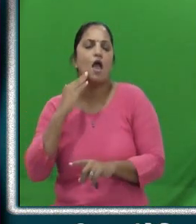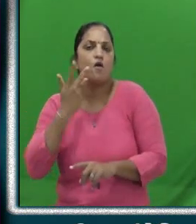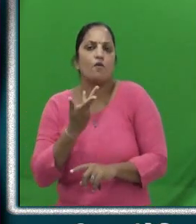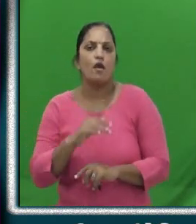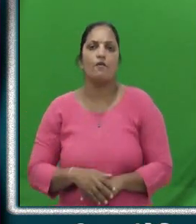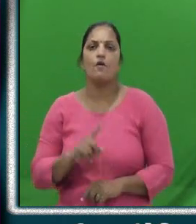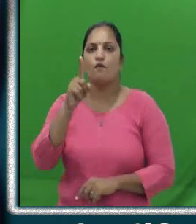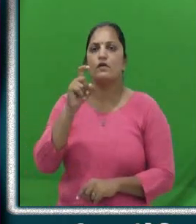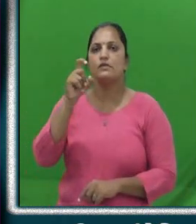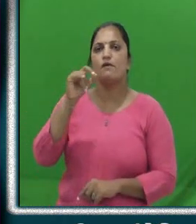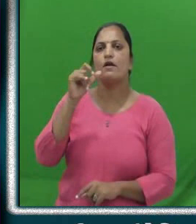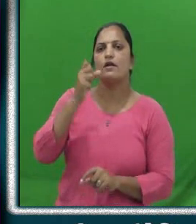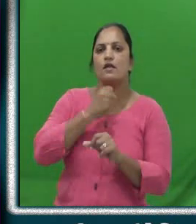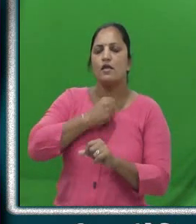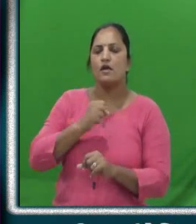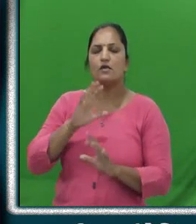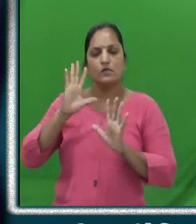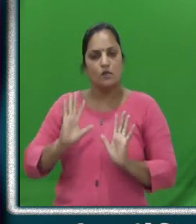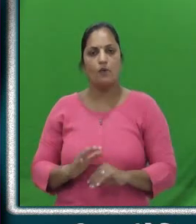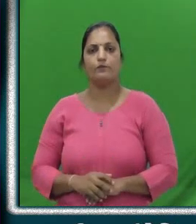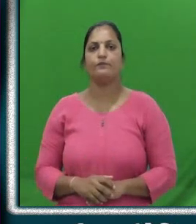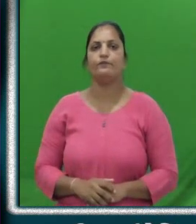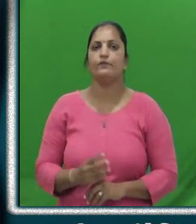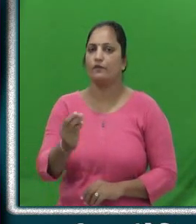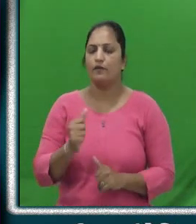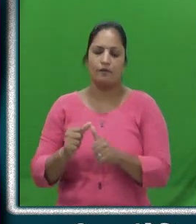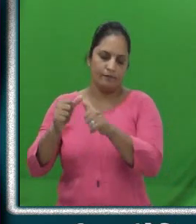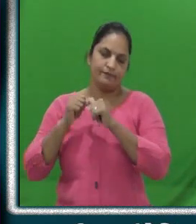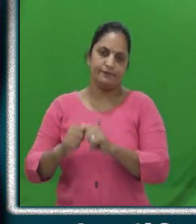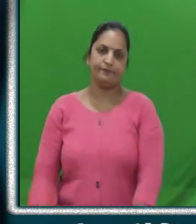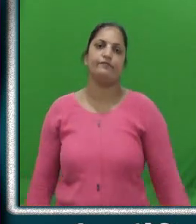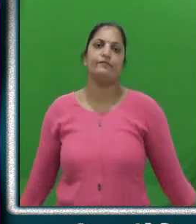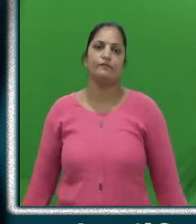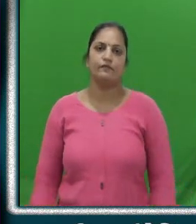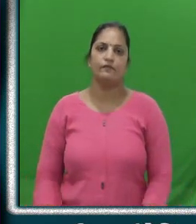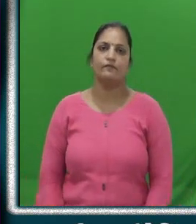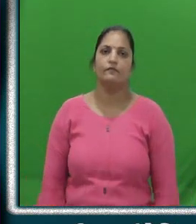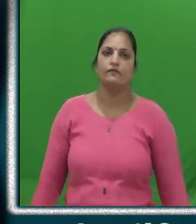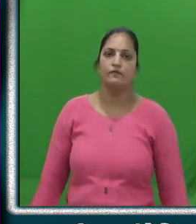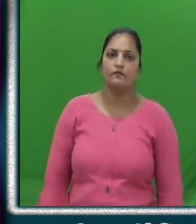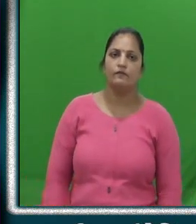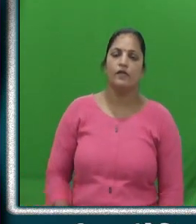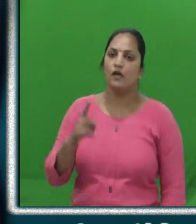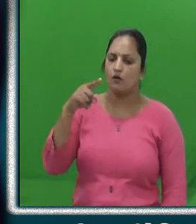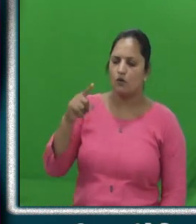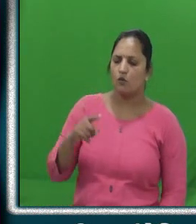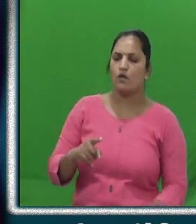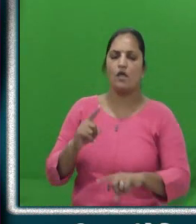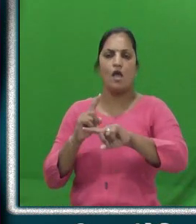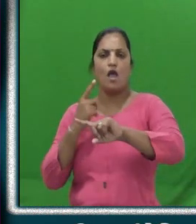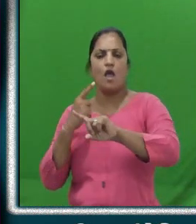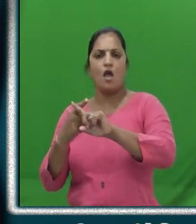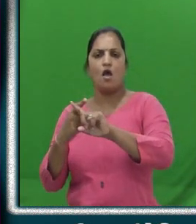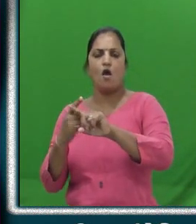વોઝ 16 યર્સ ઓલ્ડ. તો ટ્રુ કે ફોલ્સ જલ્દી કમેન્ટમાં તમારો આપો. ટ્રુ કે ફોલ્સ,